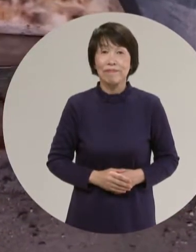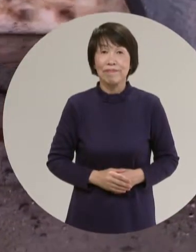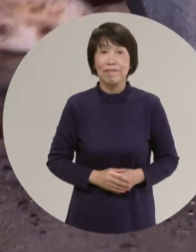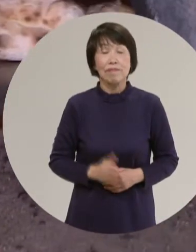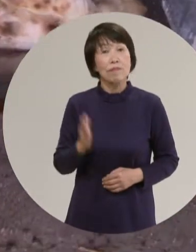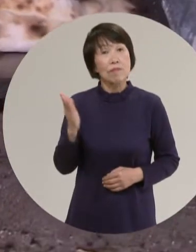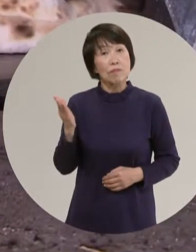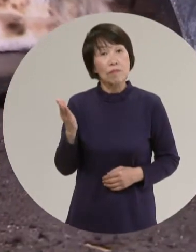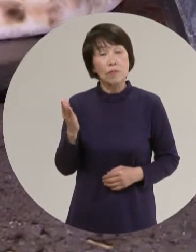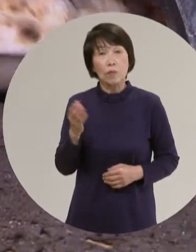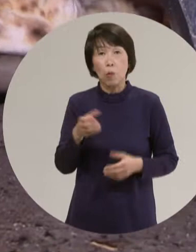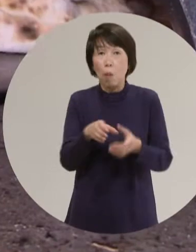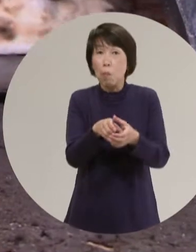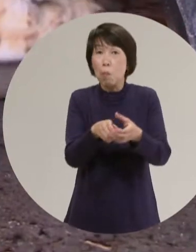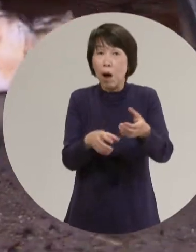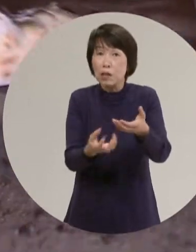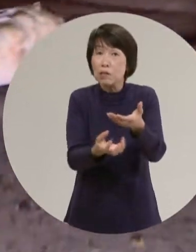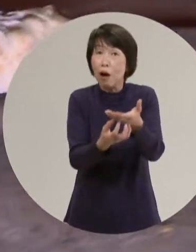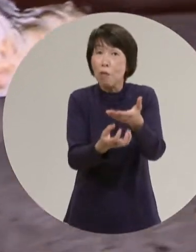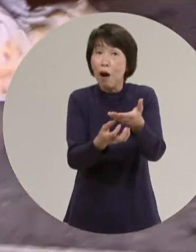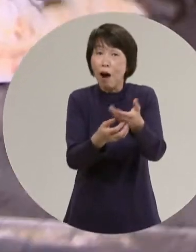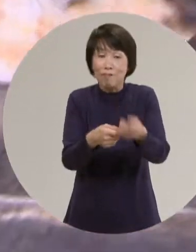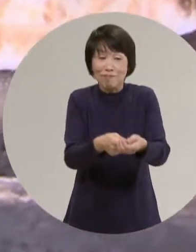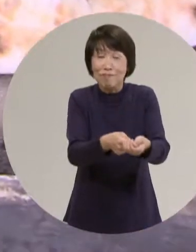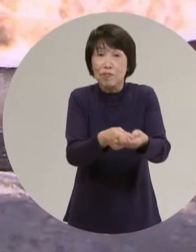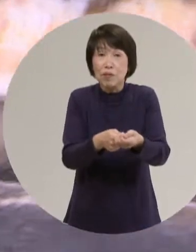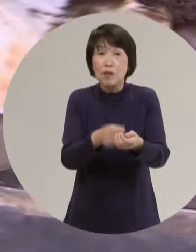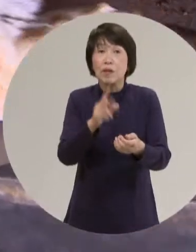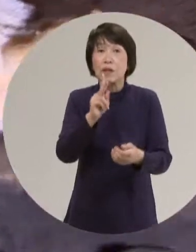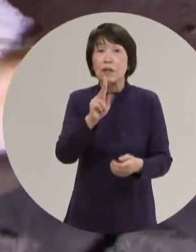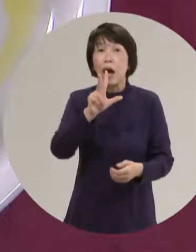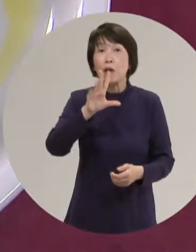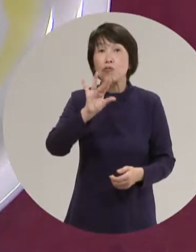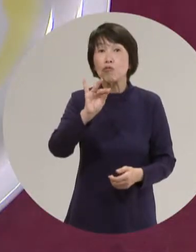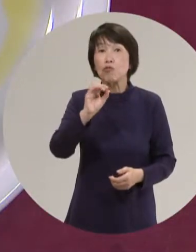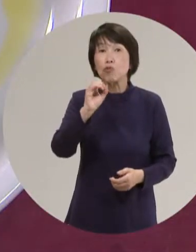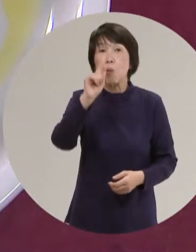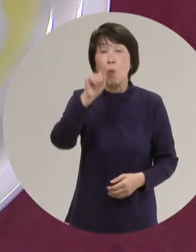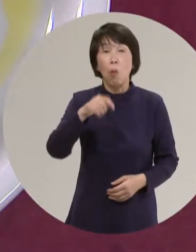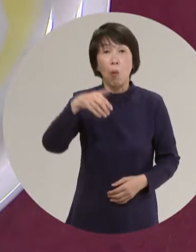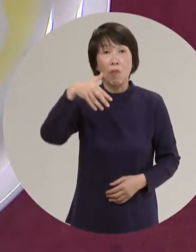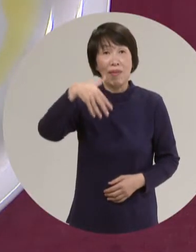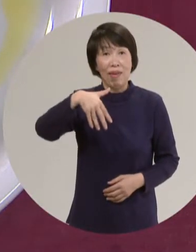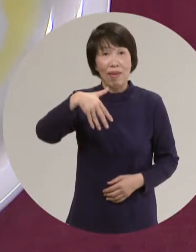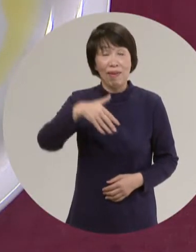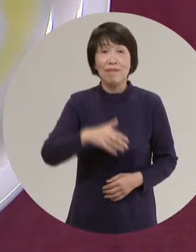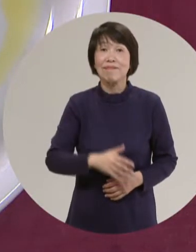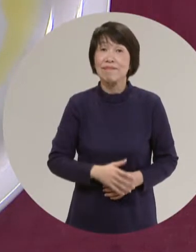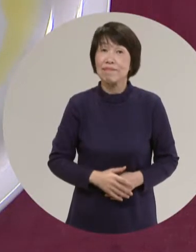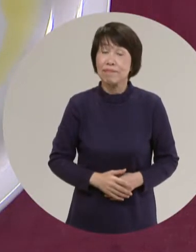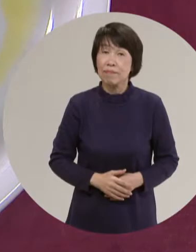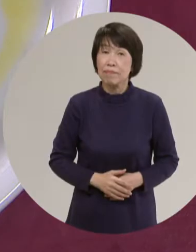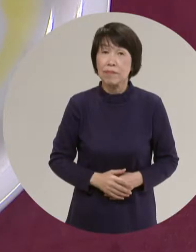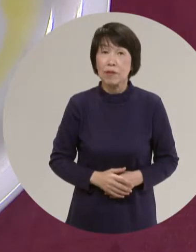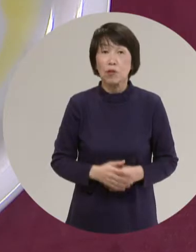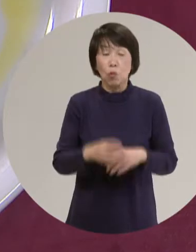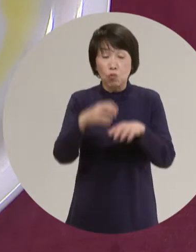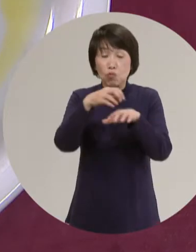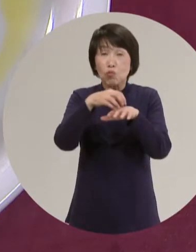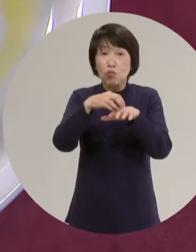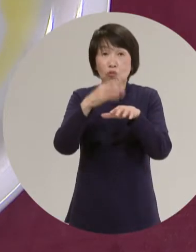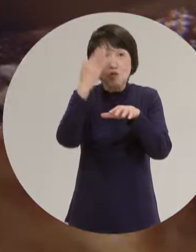ー。本格的な薪窯で焼いたカルツォーネという包み焼きピザ。少し焦がす料理